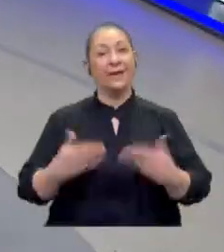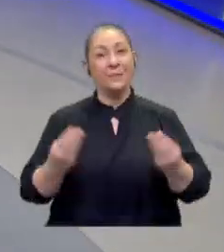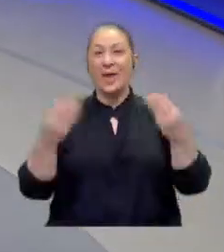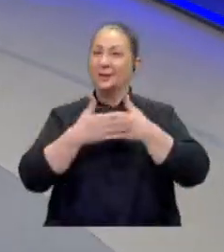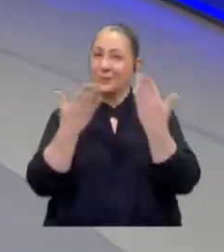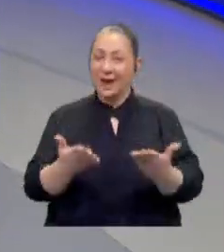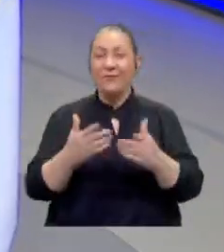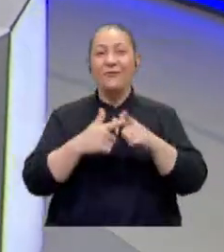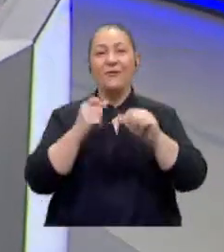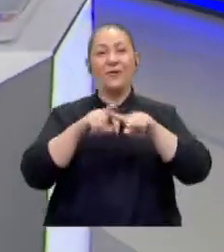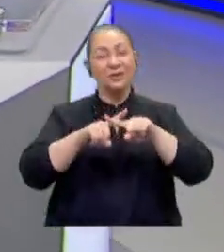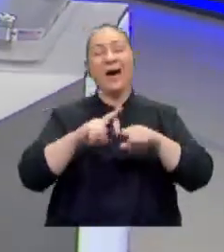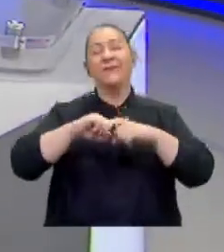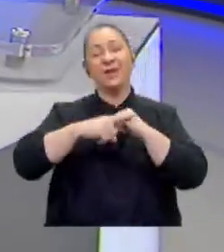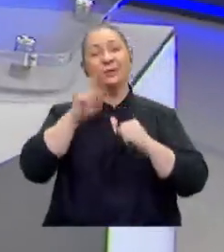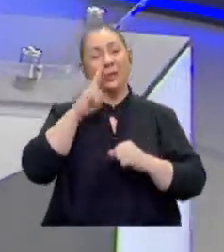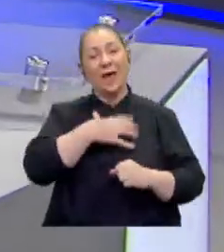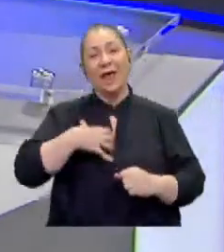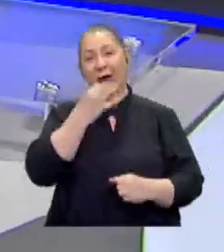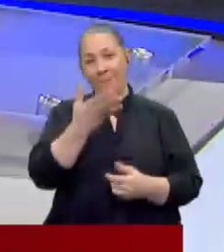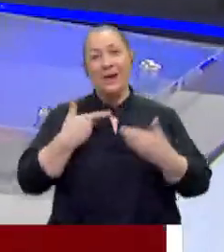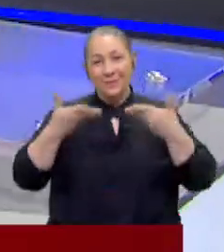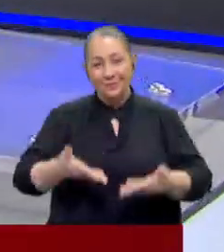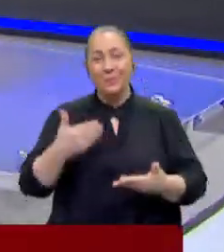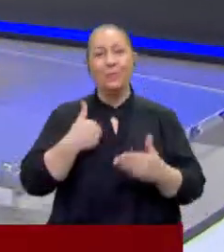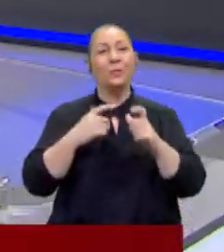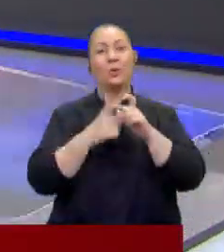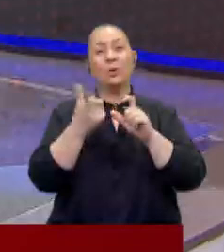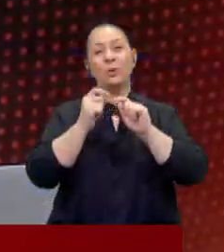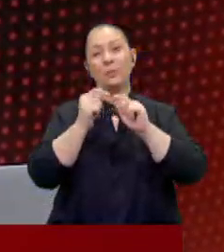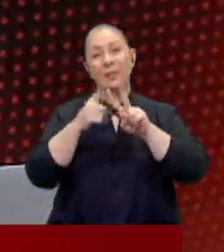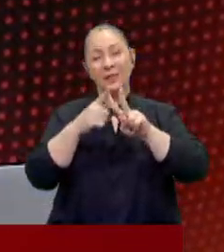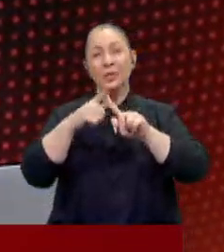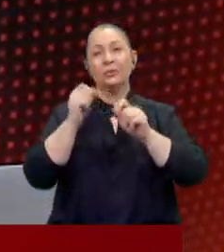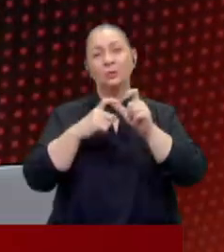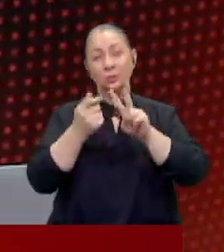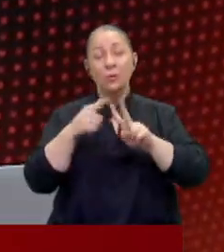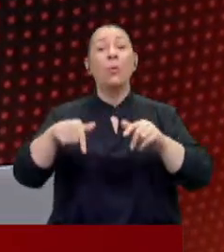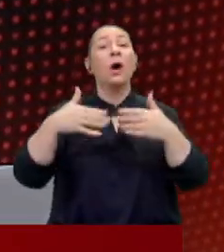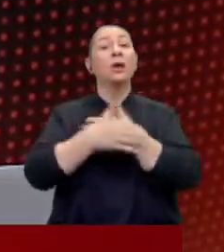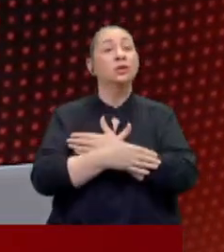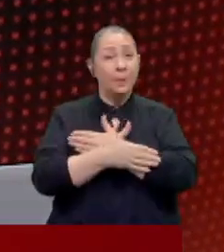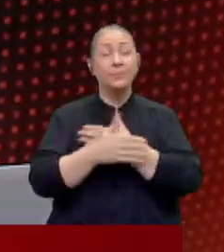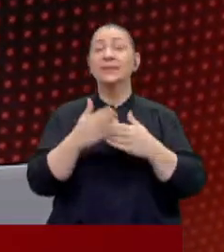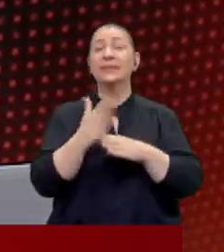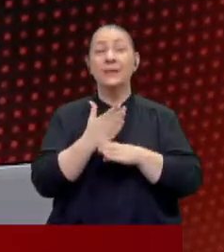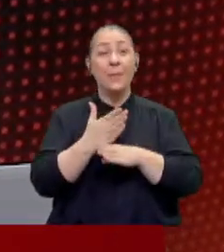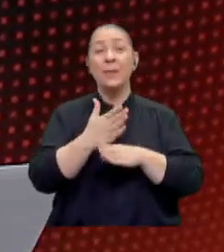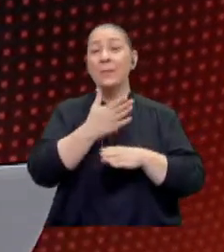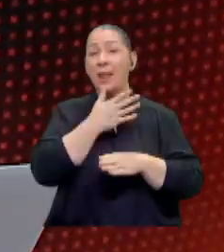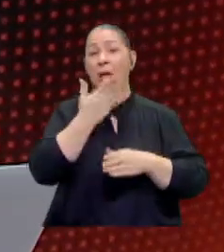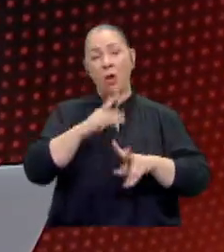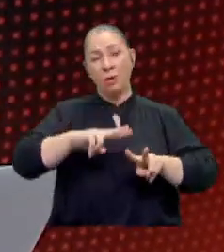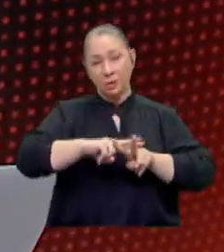Efendim iyi akşamlar. Fox hafta sonu ana haber bülteniyle karşınızdayız. Ben Gülbin Tosun. Bu akşam etiketimiz sebebini bilen